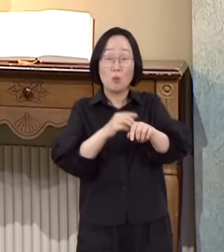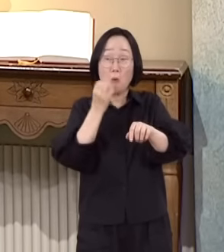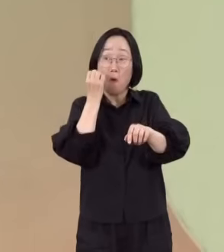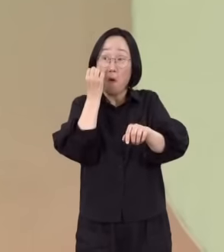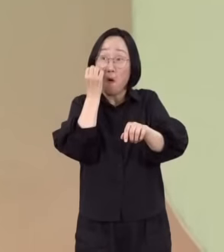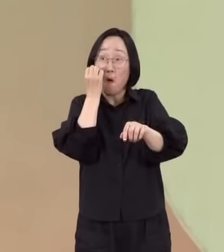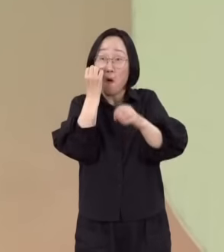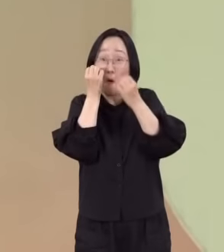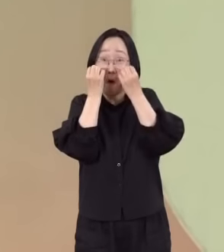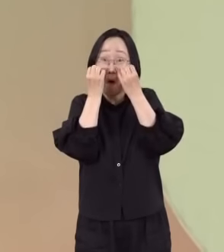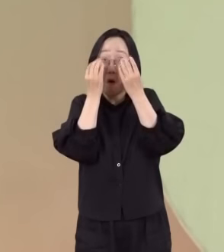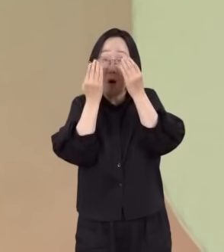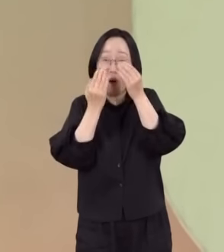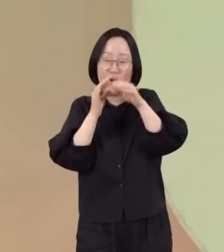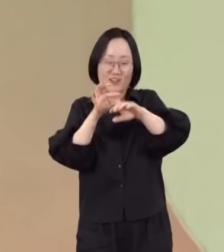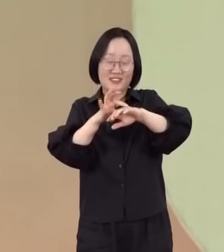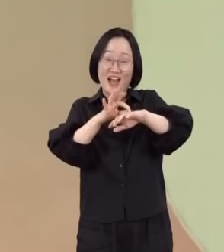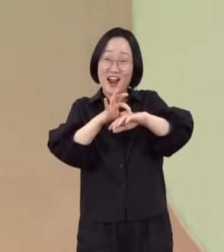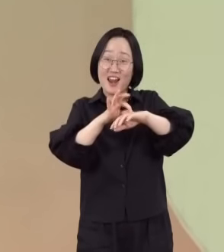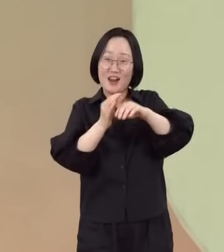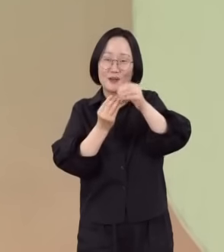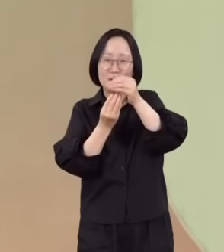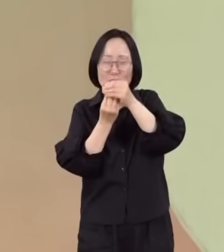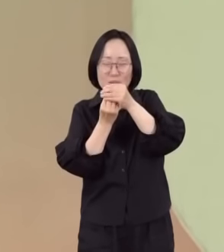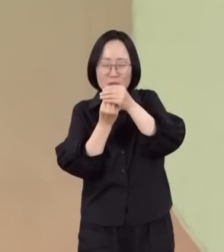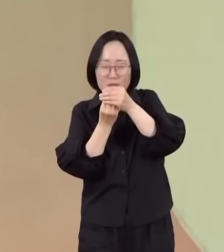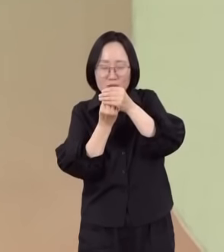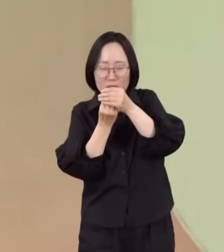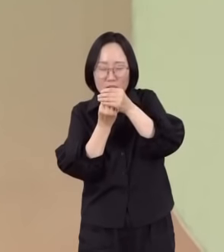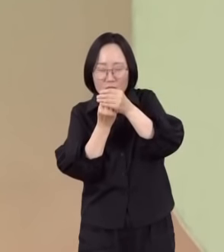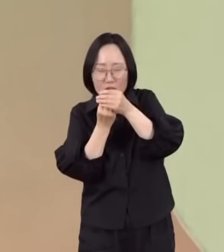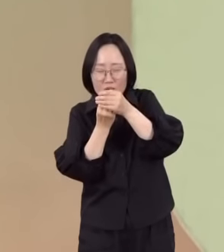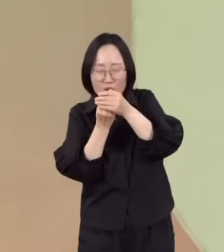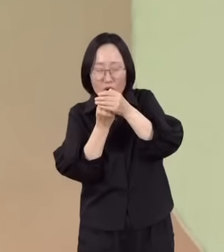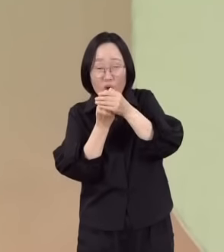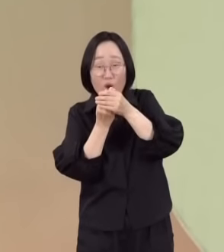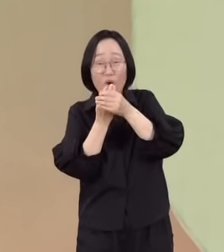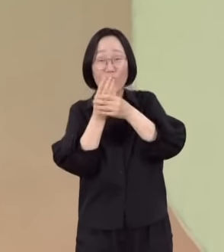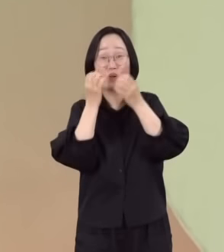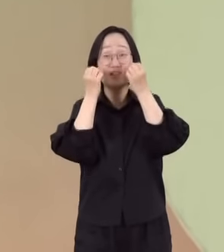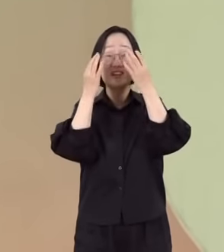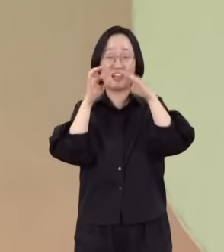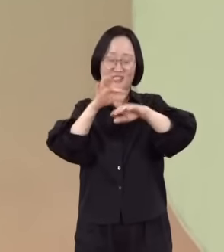돋더라 와 솔솔 세 살이 막 돋아나기